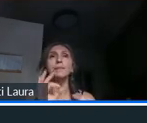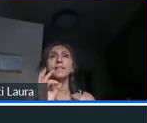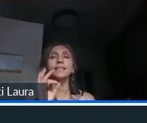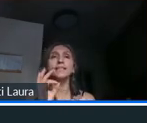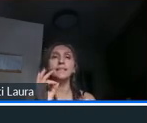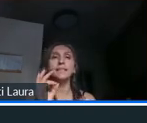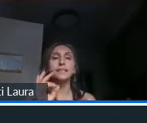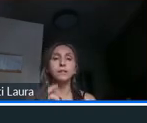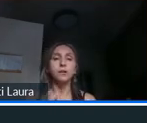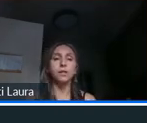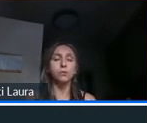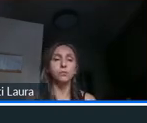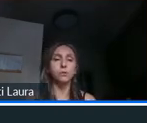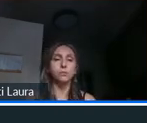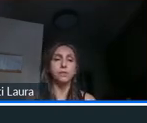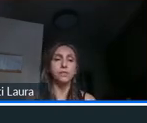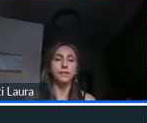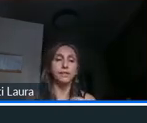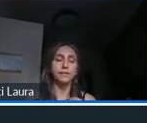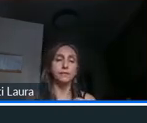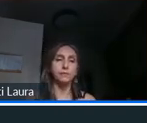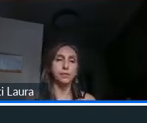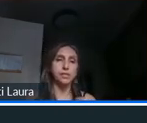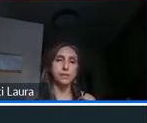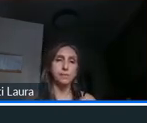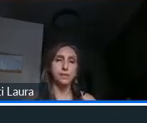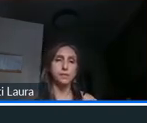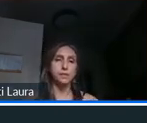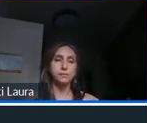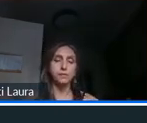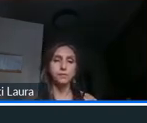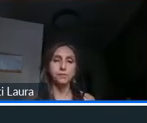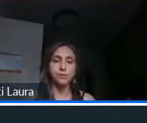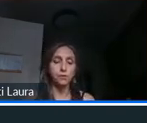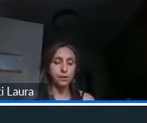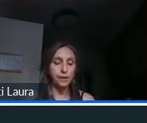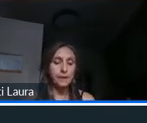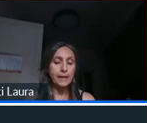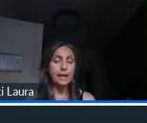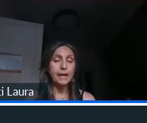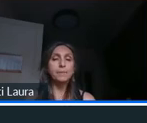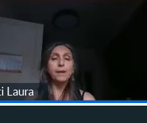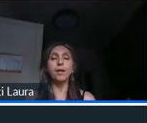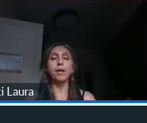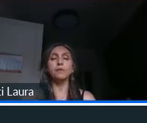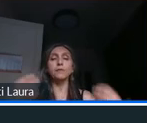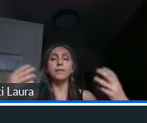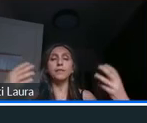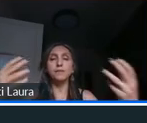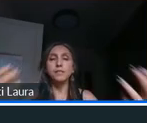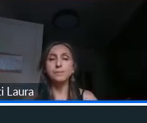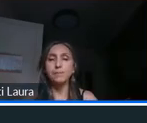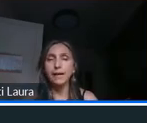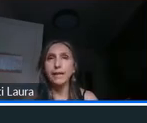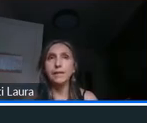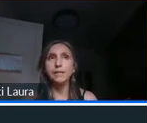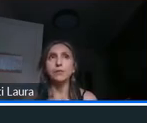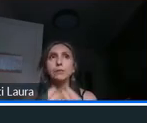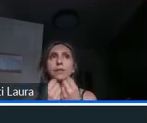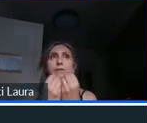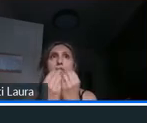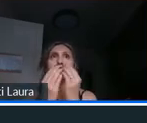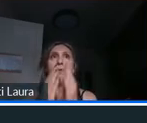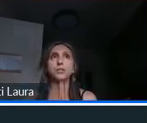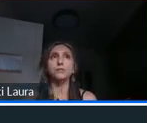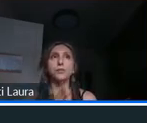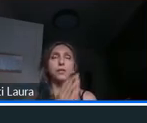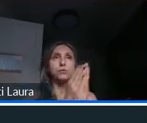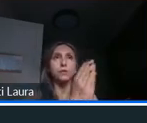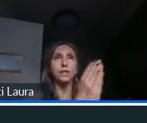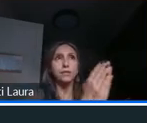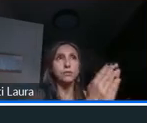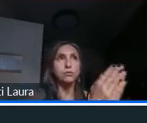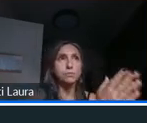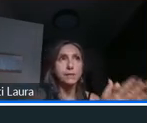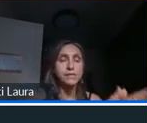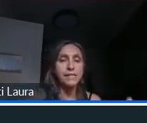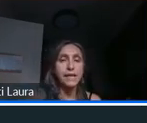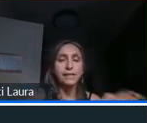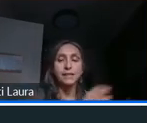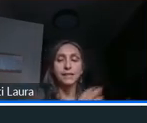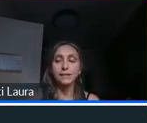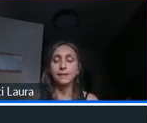specifiche e di metadatazione con cui questi dati devono essere messi a disposizione. Abbiamo la normativa INSPIRE, le normative specifiche sui